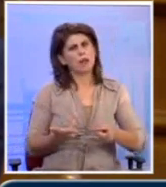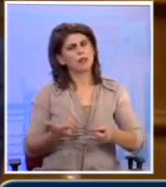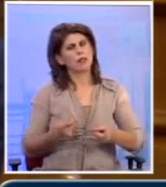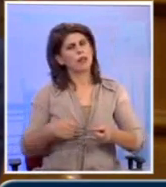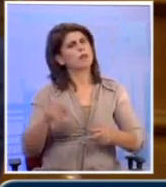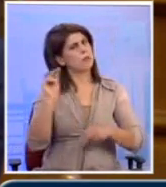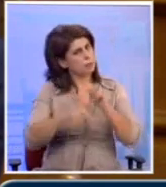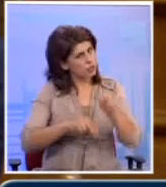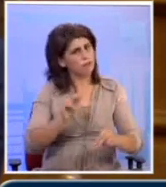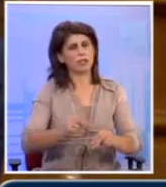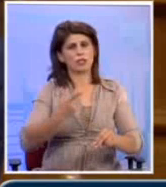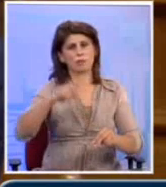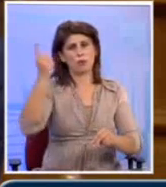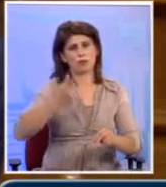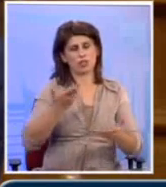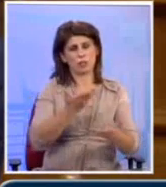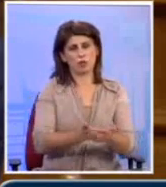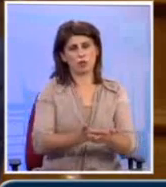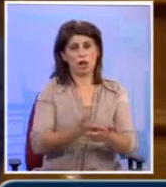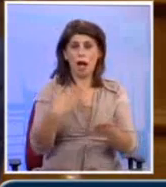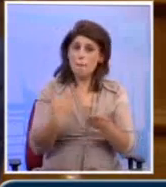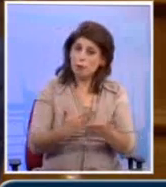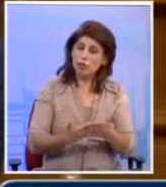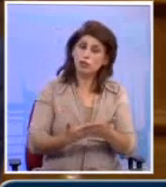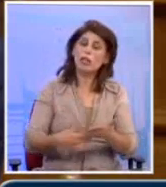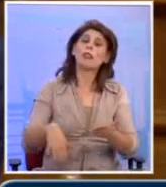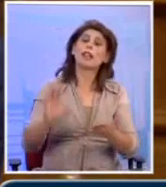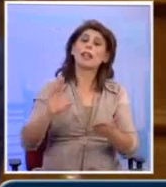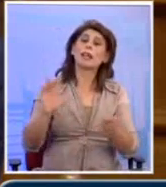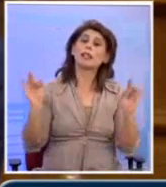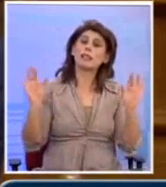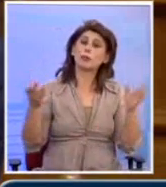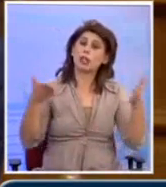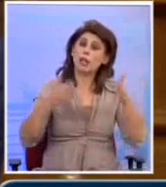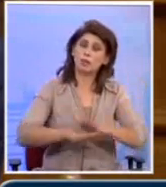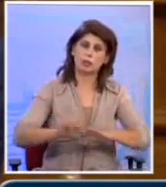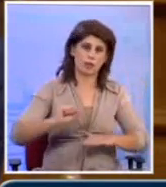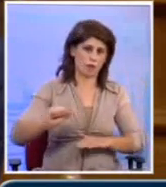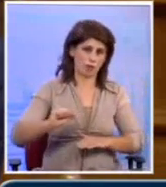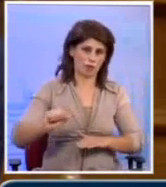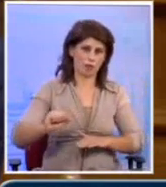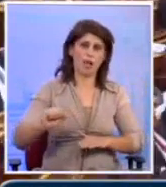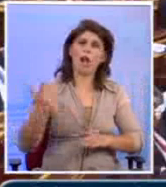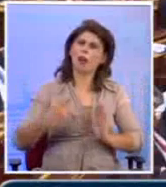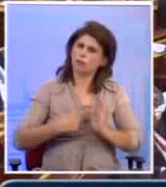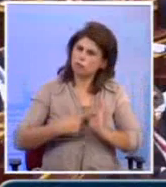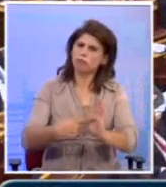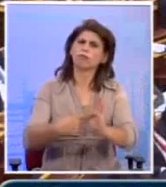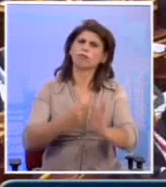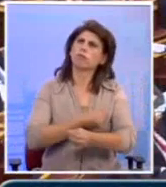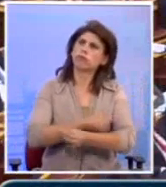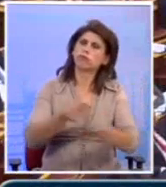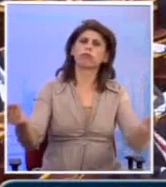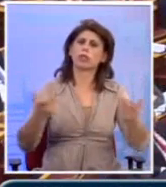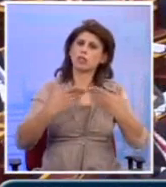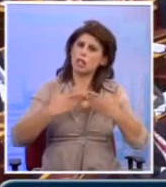υπερψηφίζετε σήμερα την πρόταση πλειοψηφίας, αποδεικνύοντας ότι δεν έχετε κάτι να κρύψετε ή κάτι να φοβηθείτε, αλλά τα βγάζετε όλα στο φως και